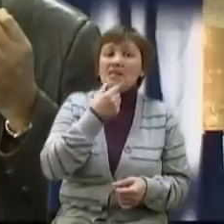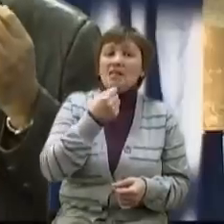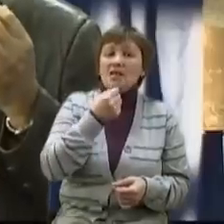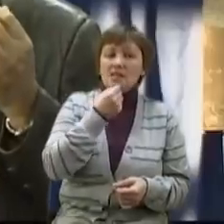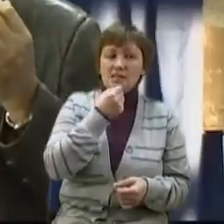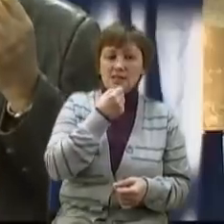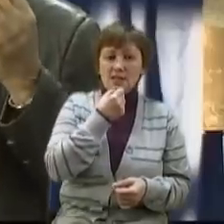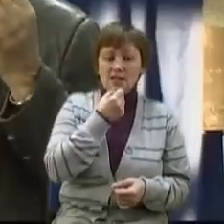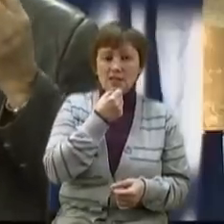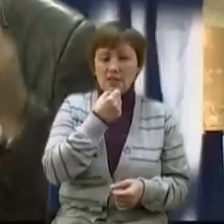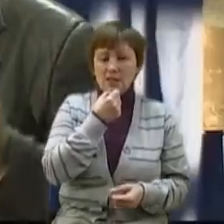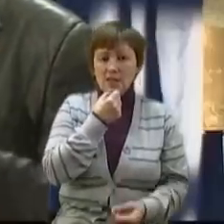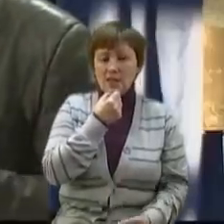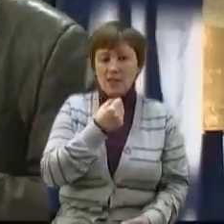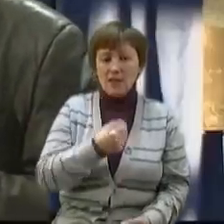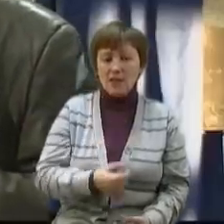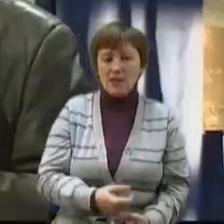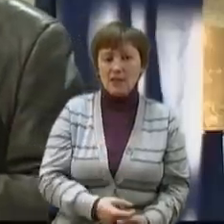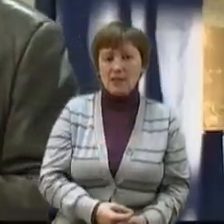красоте